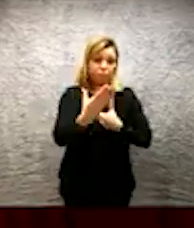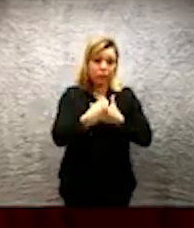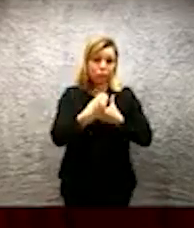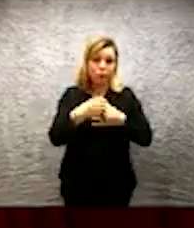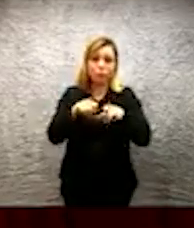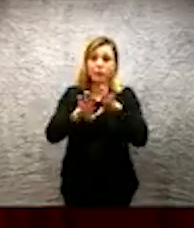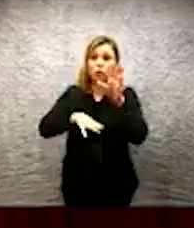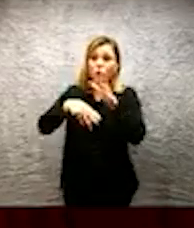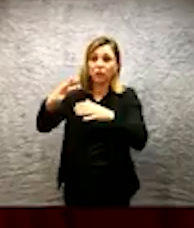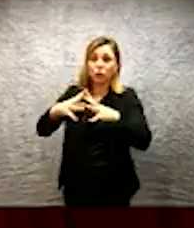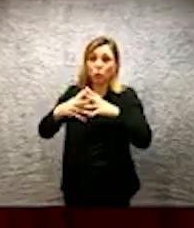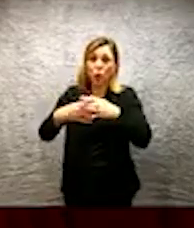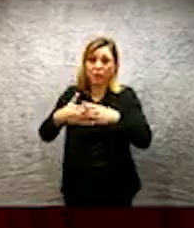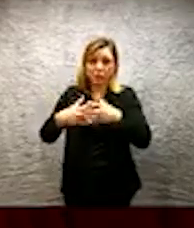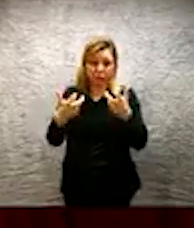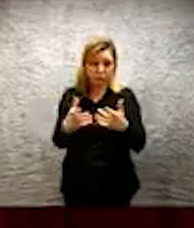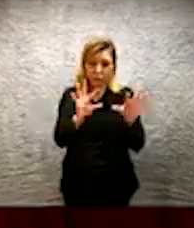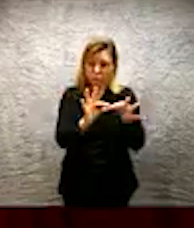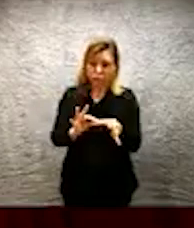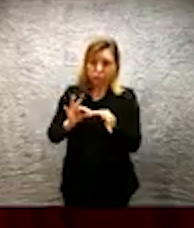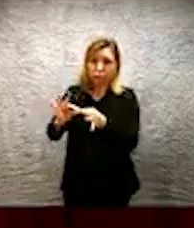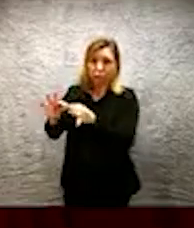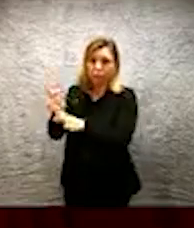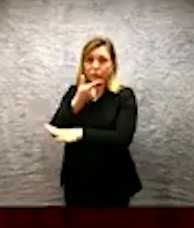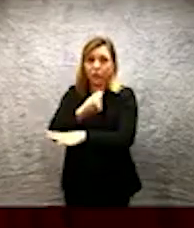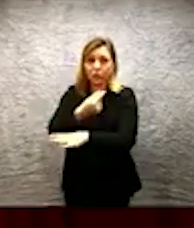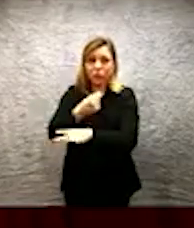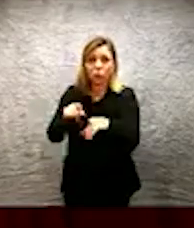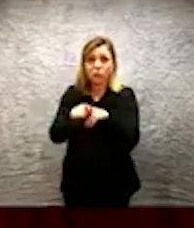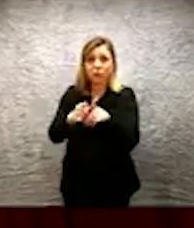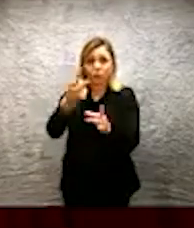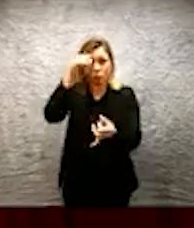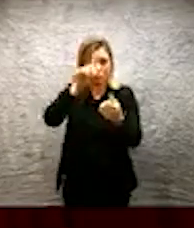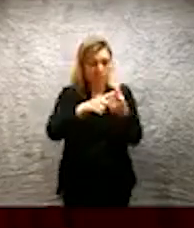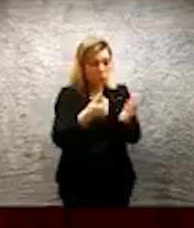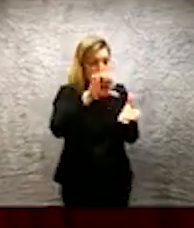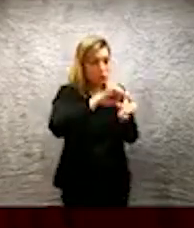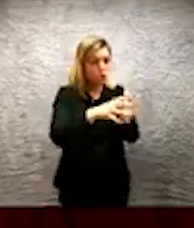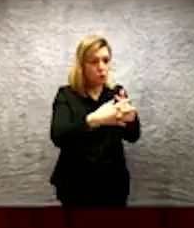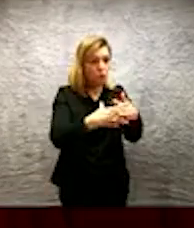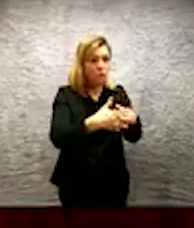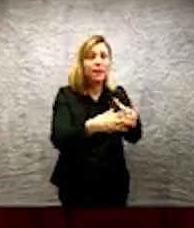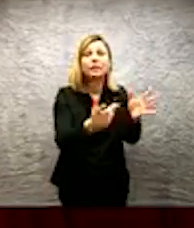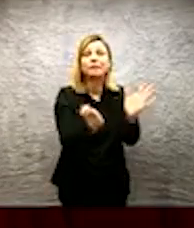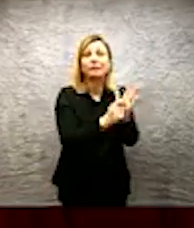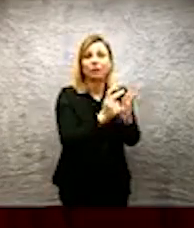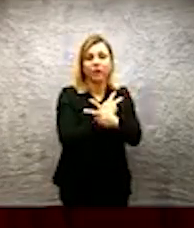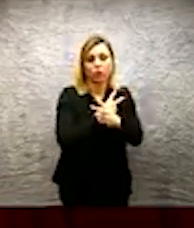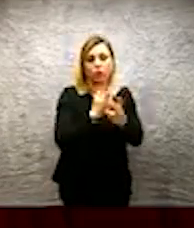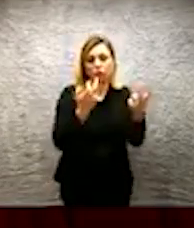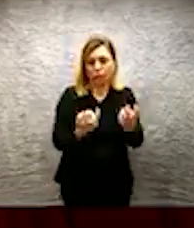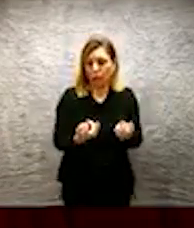pour qu'on ait une continuité. Et on essaie aussi de les avoir sur les centres de loisirs pendant les vacances.